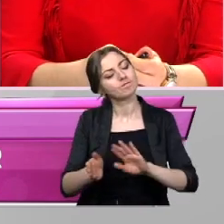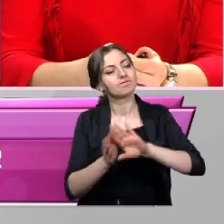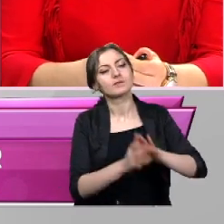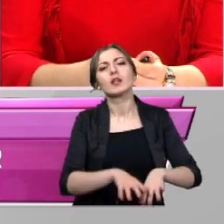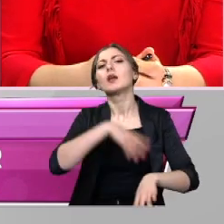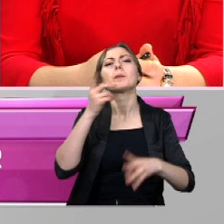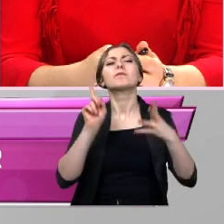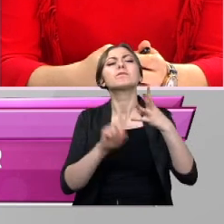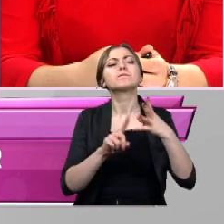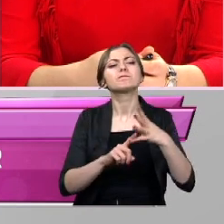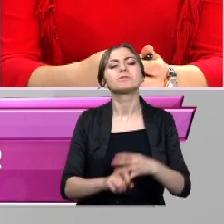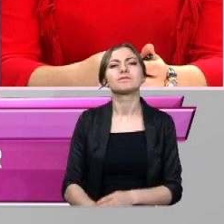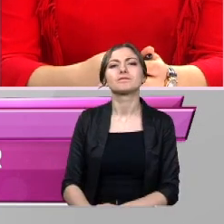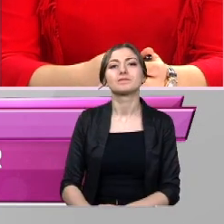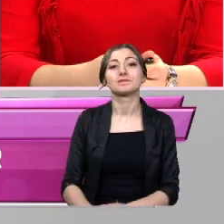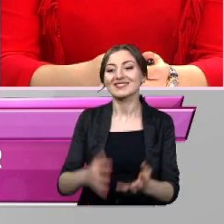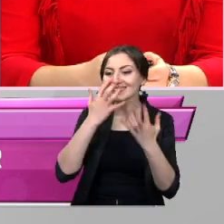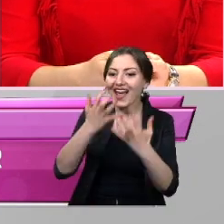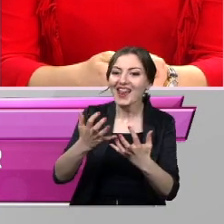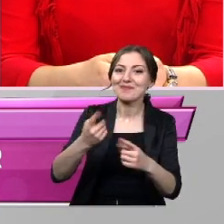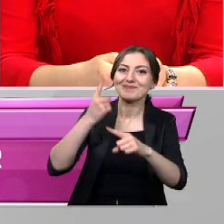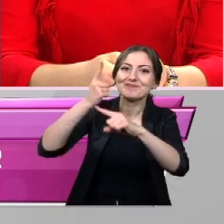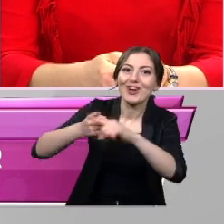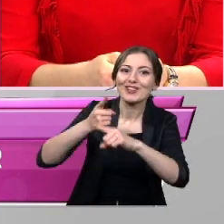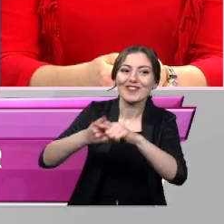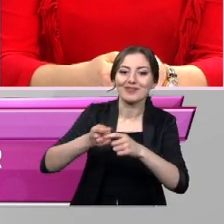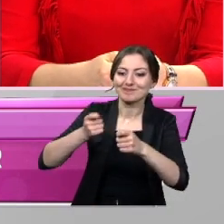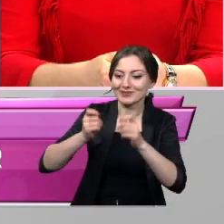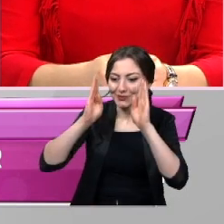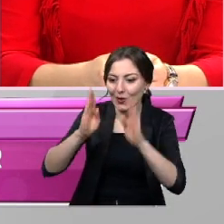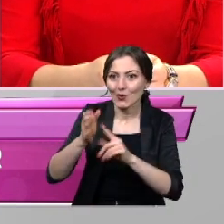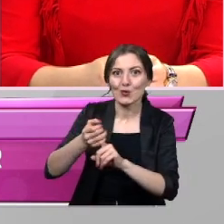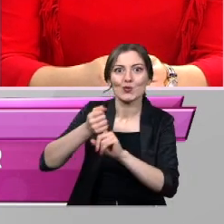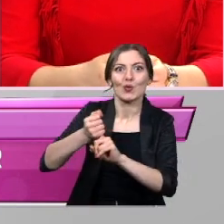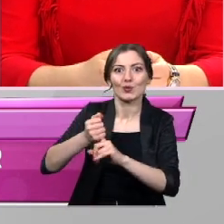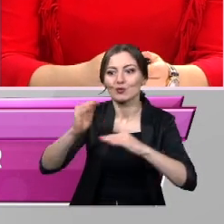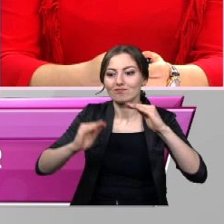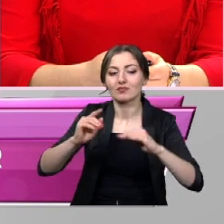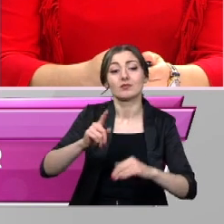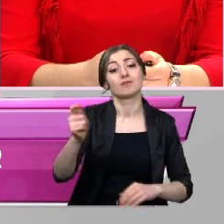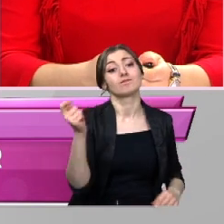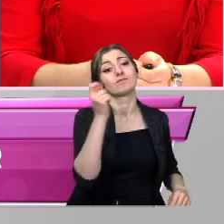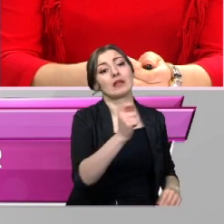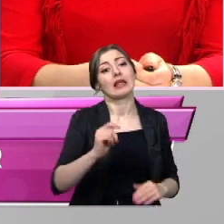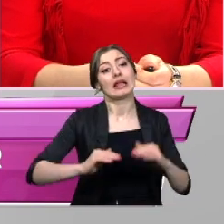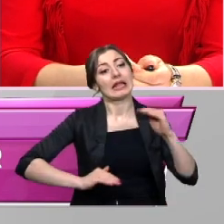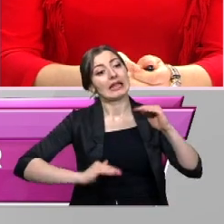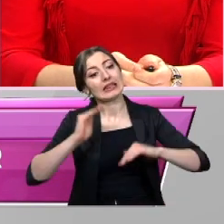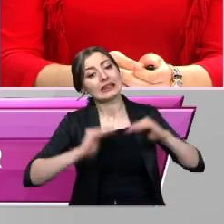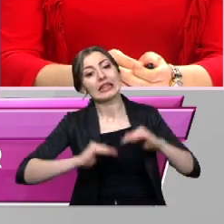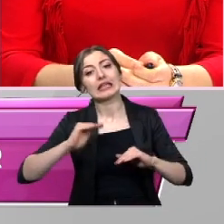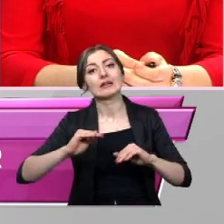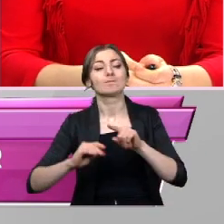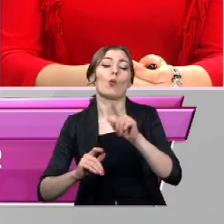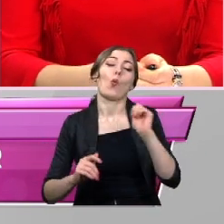başlığımız A evet takdir etmek ve tutarlı disiplin uygulama Evet burada bir dengeden bahsedeceğim üretmiyoruz